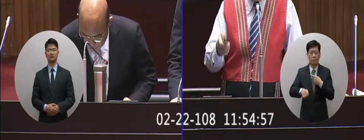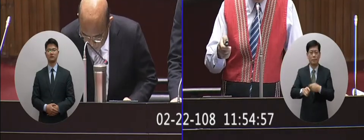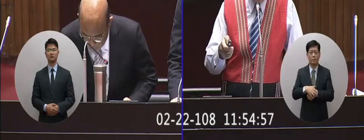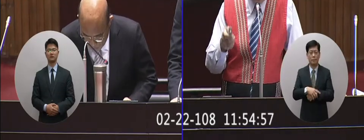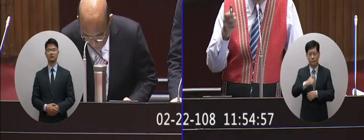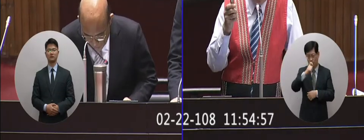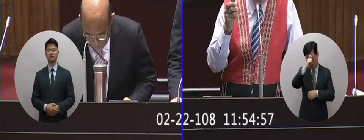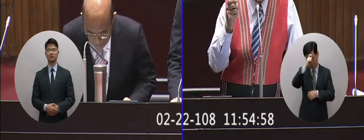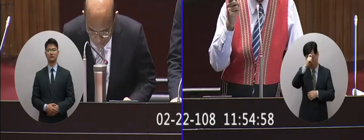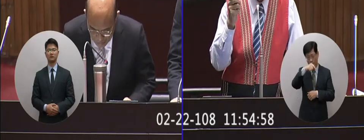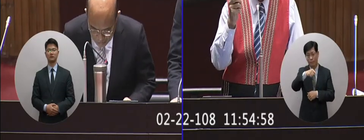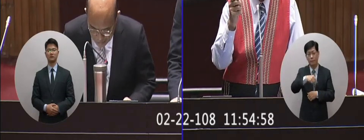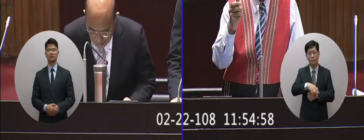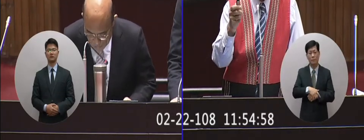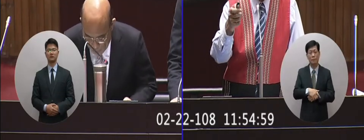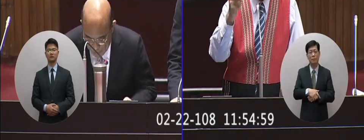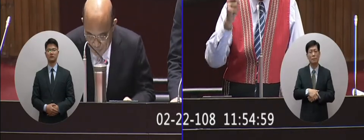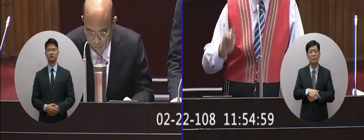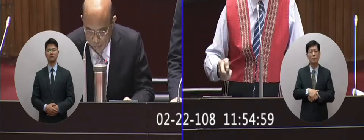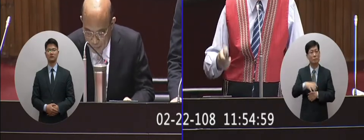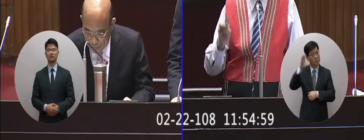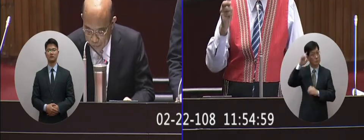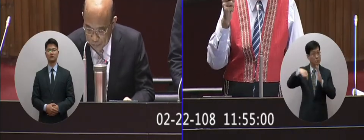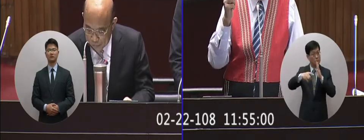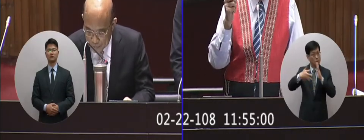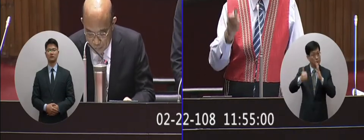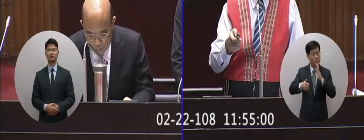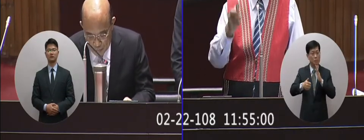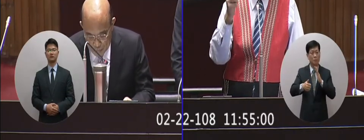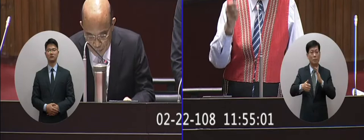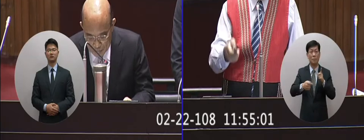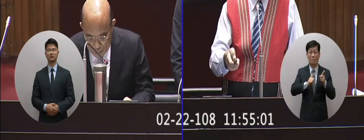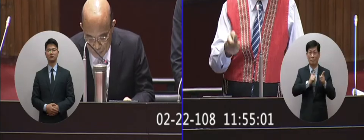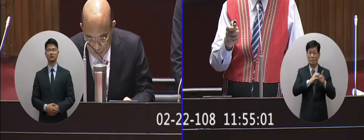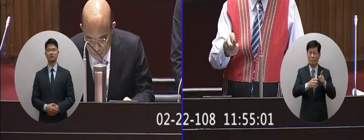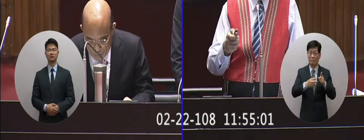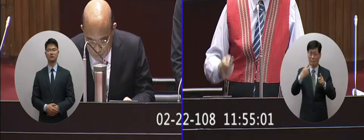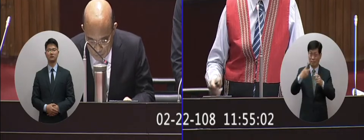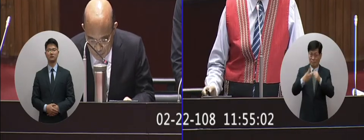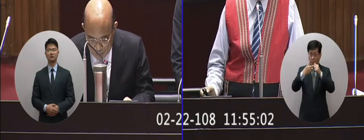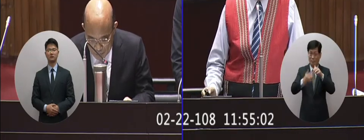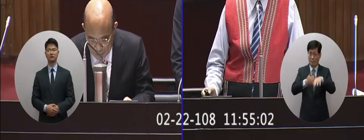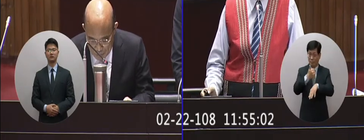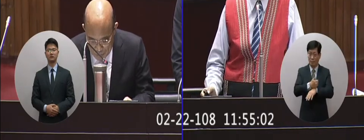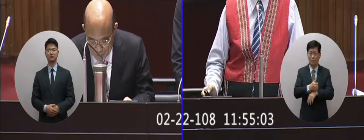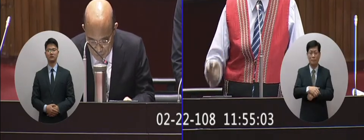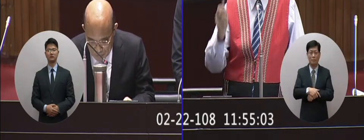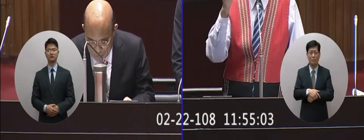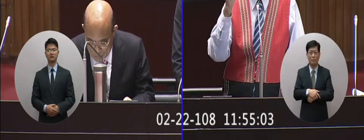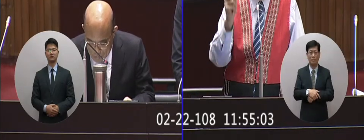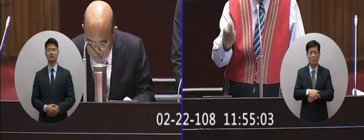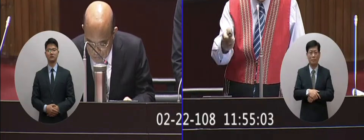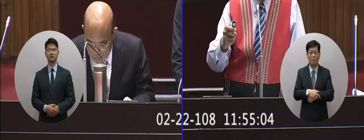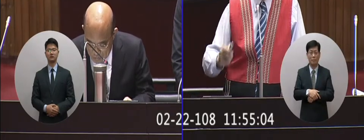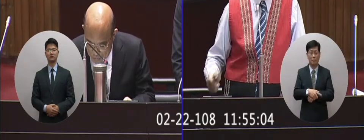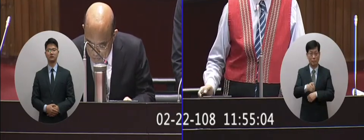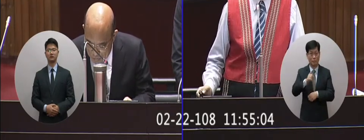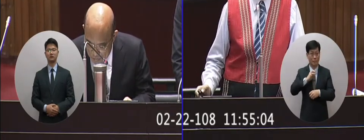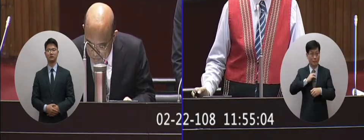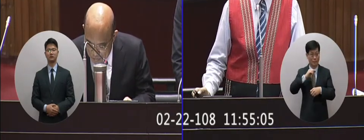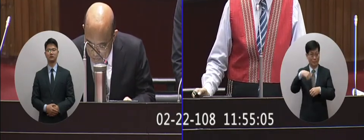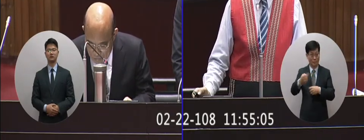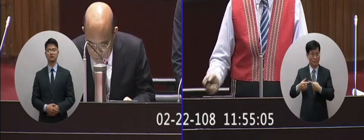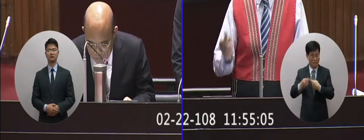的。希望这个朱院长在你上第二次上任院长之后的第一次